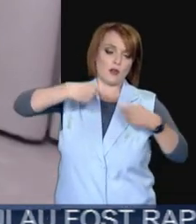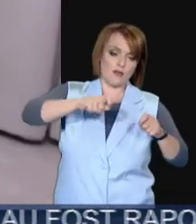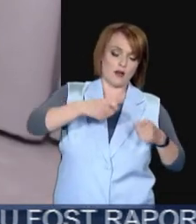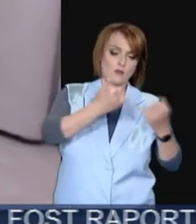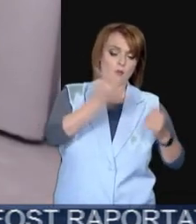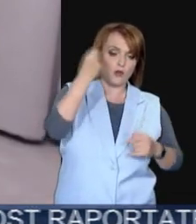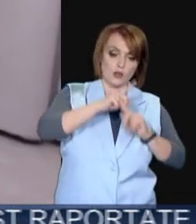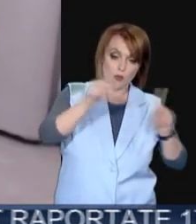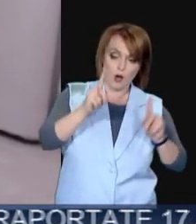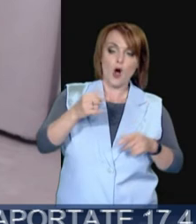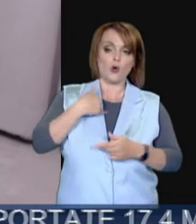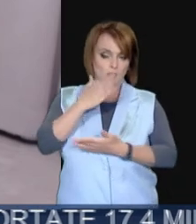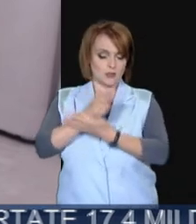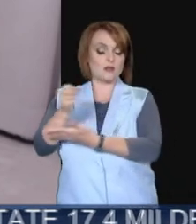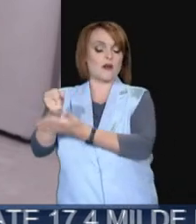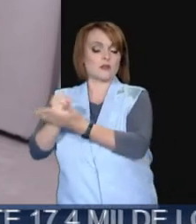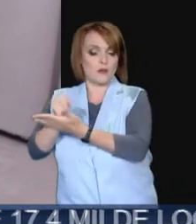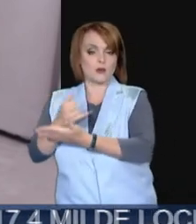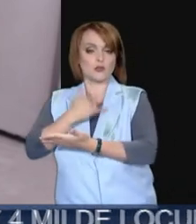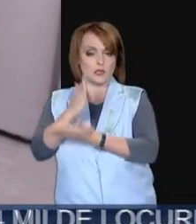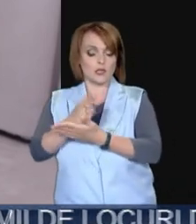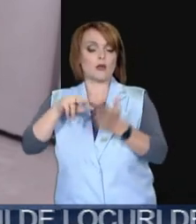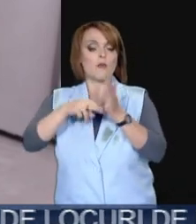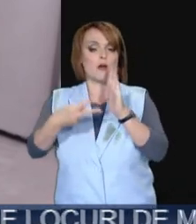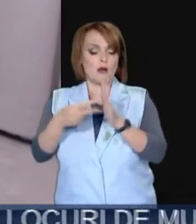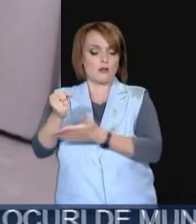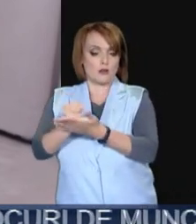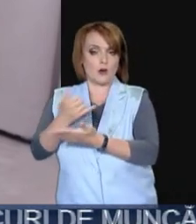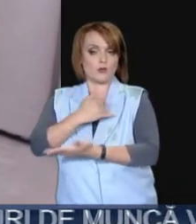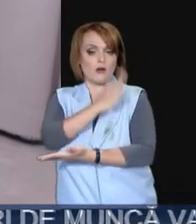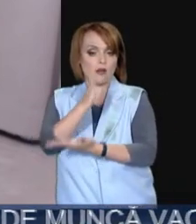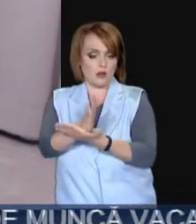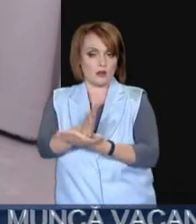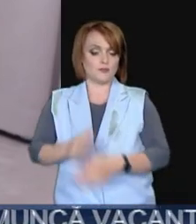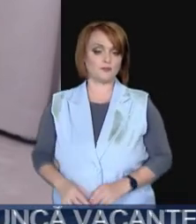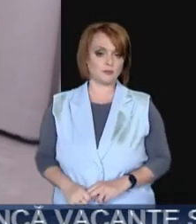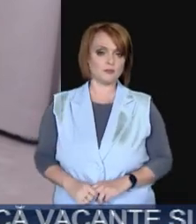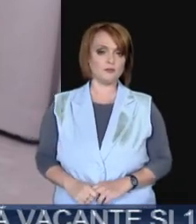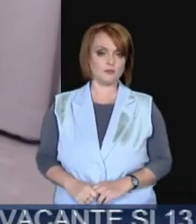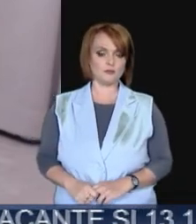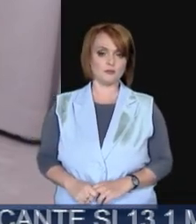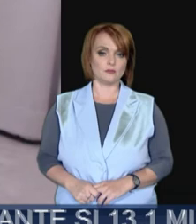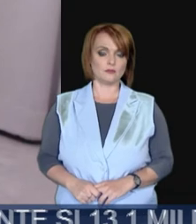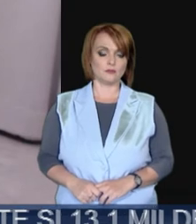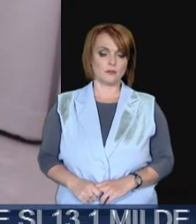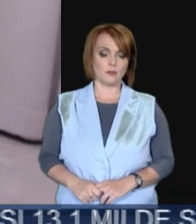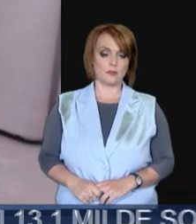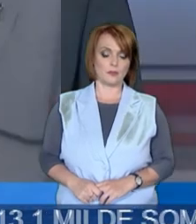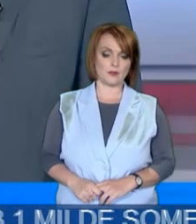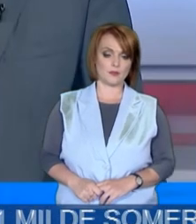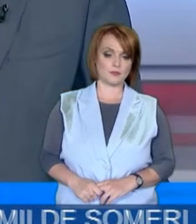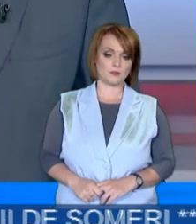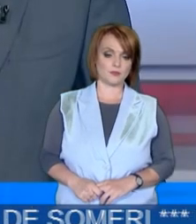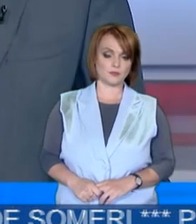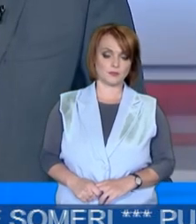BIRD, și acest instrument are ca bază un fel de fond revolver